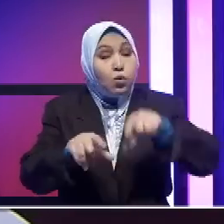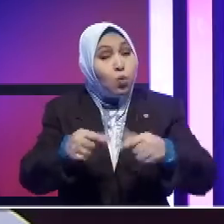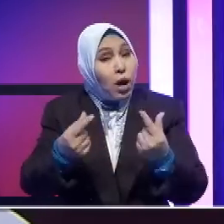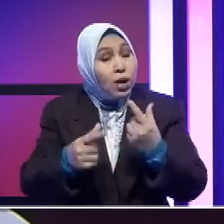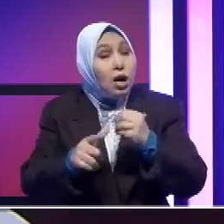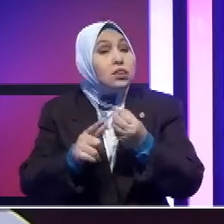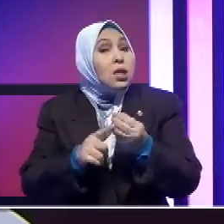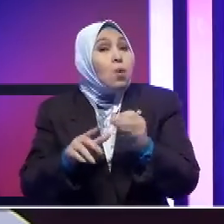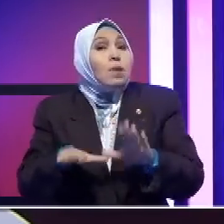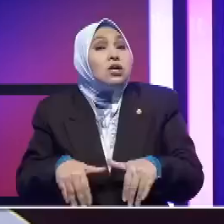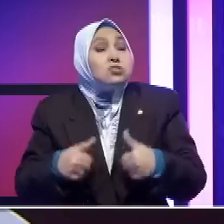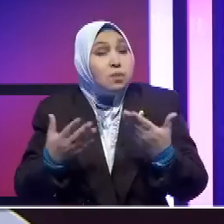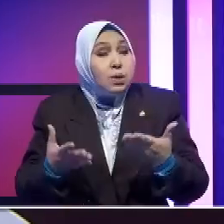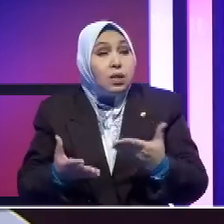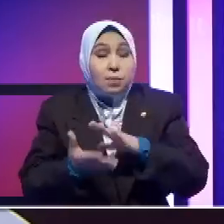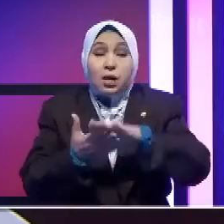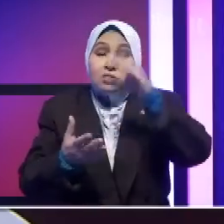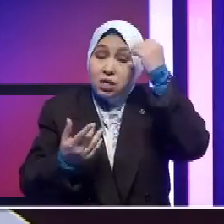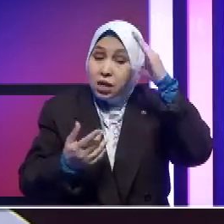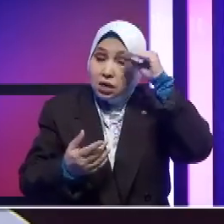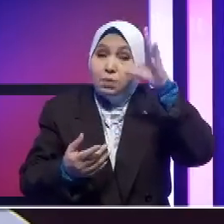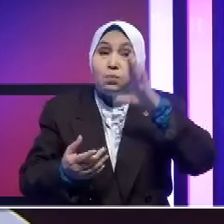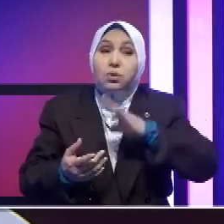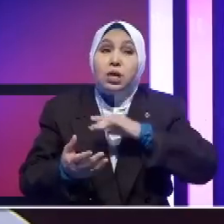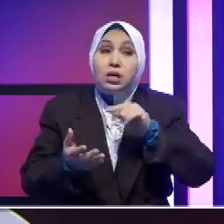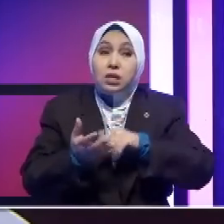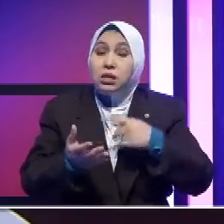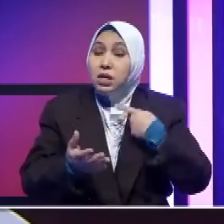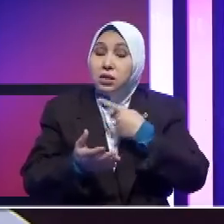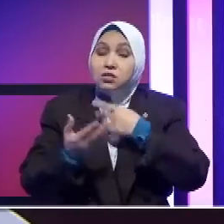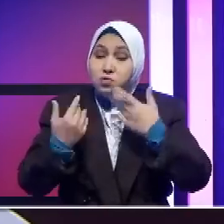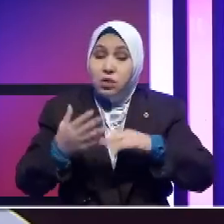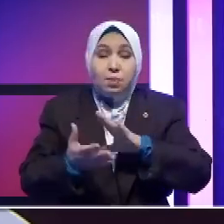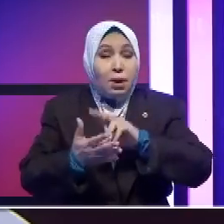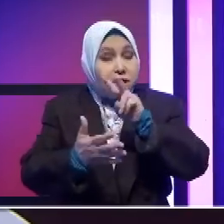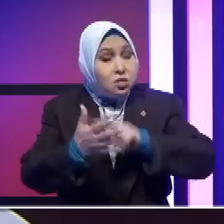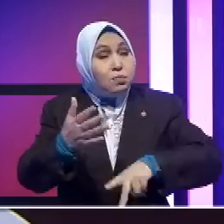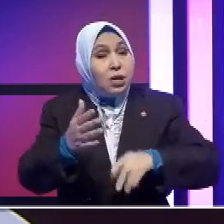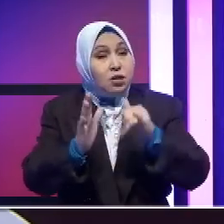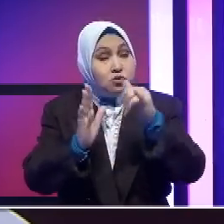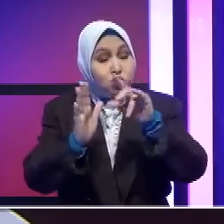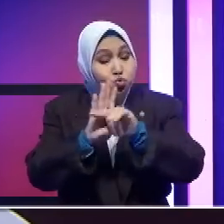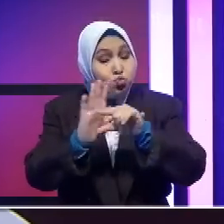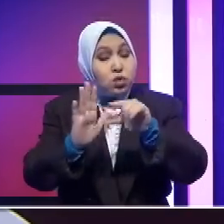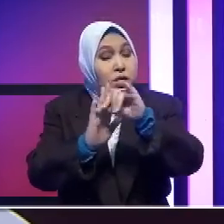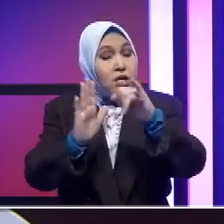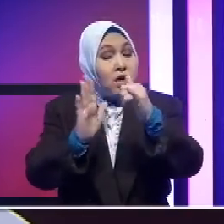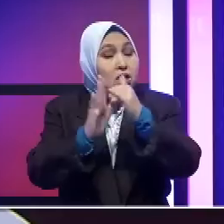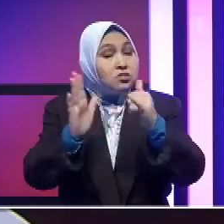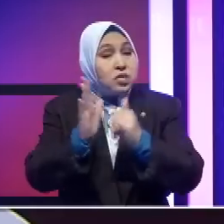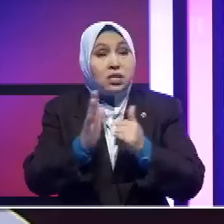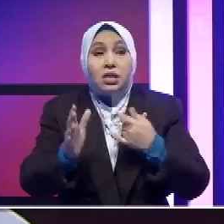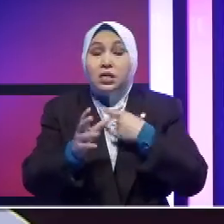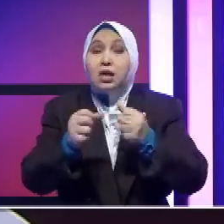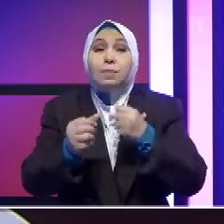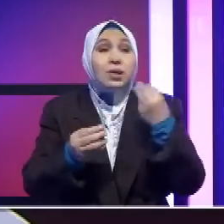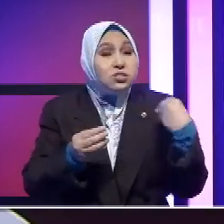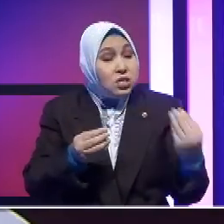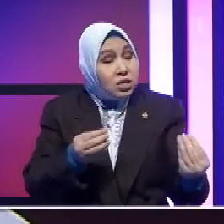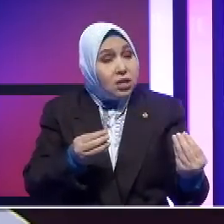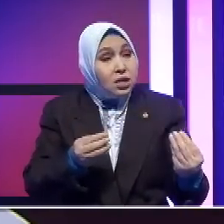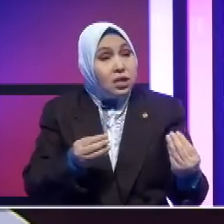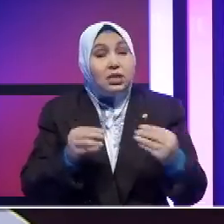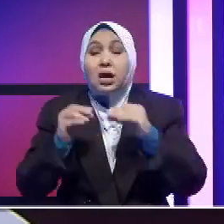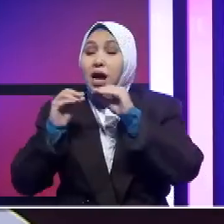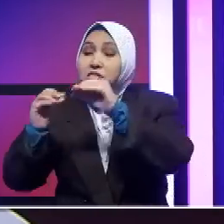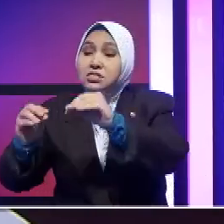ataupun macam mana? Pelajaran daripada pemuda ini juga kita pernah baca pada surah Yasin, surah 36, kita dapat sikit, kita